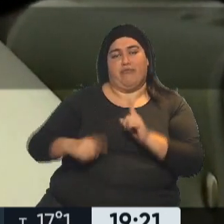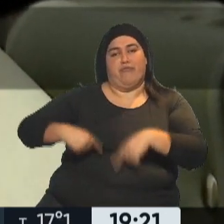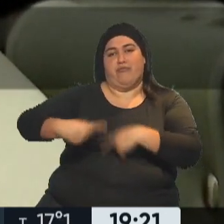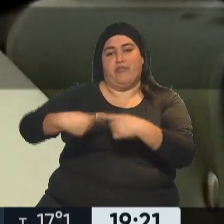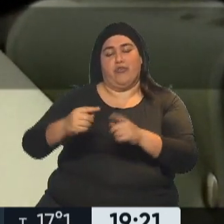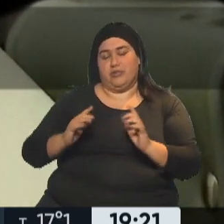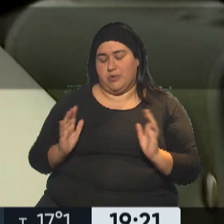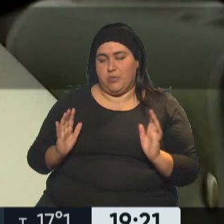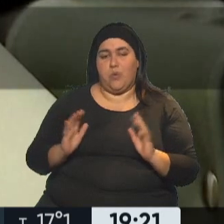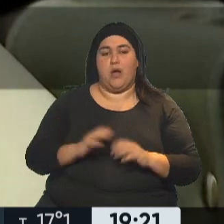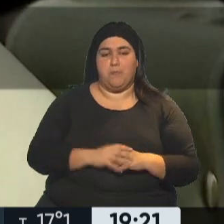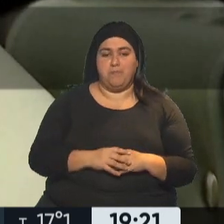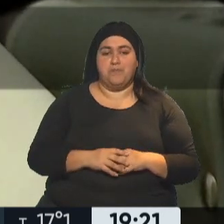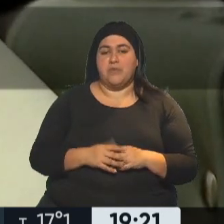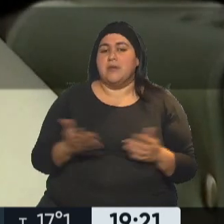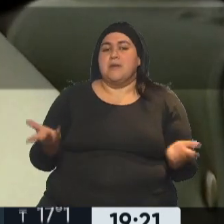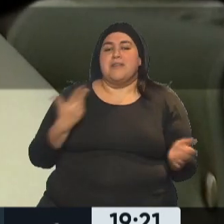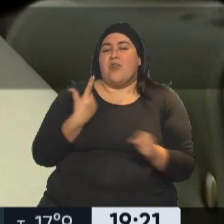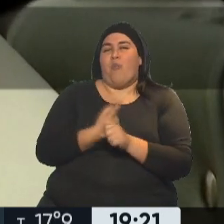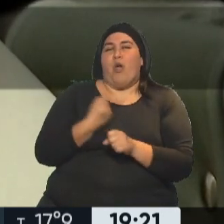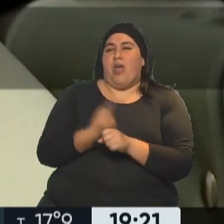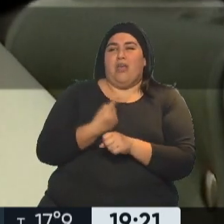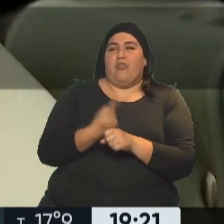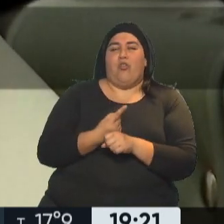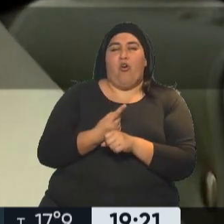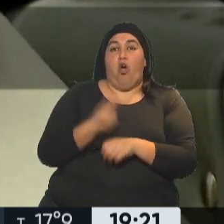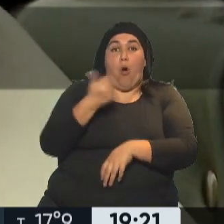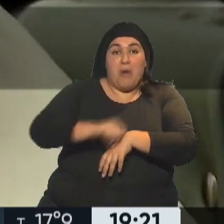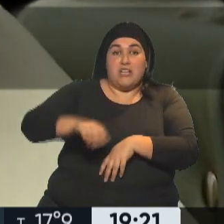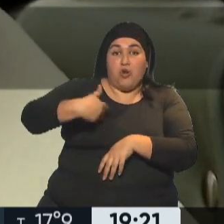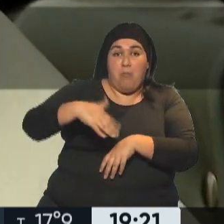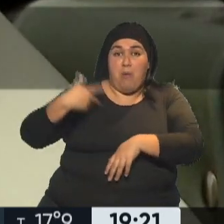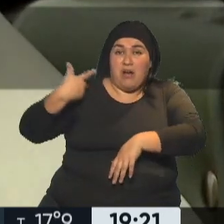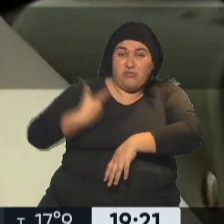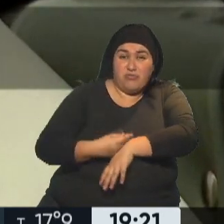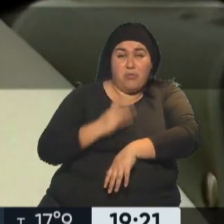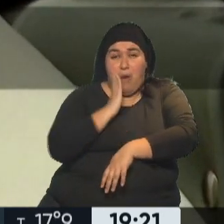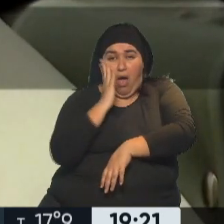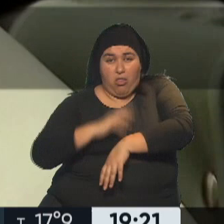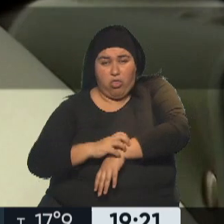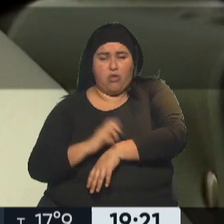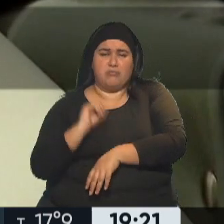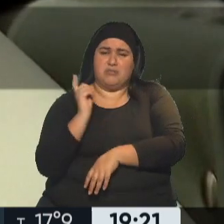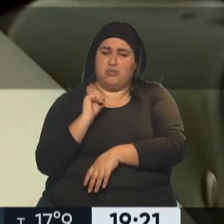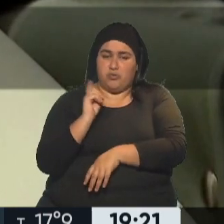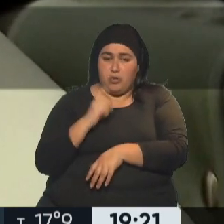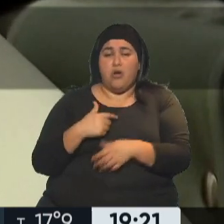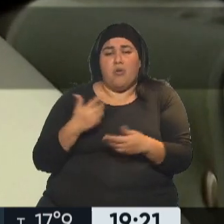ci sono le tracce. Non si gioca, non si scherza con l'anestesia, no? E per questo